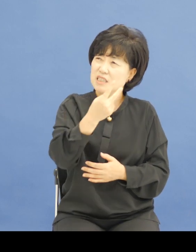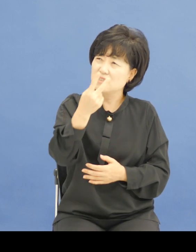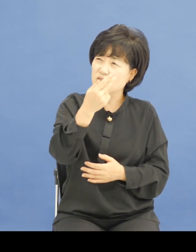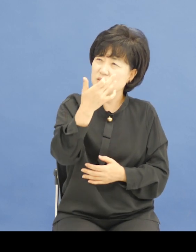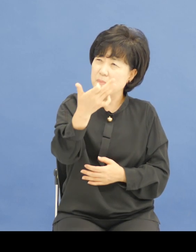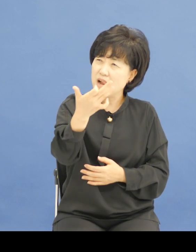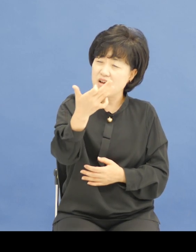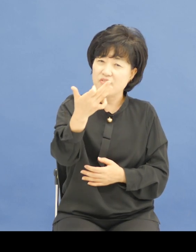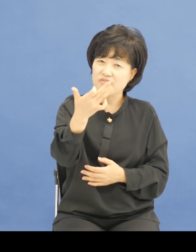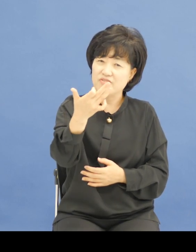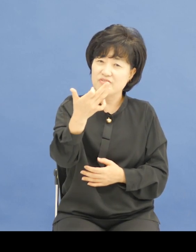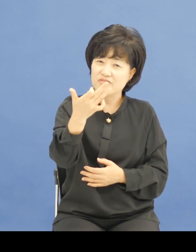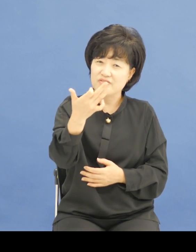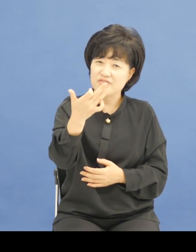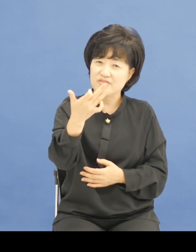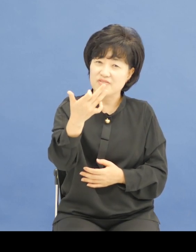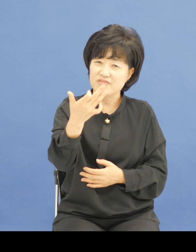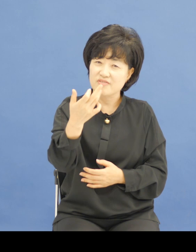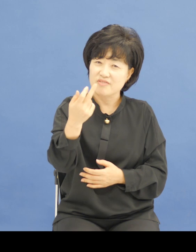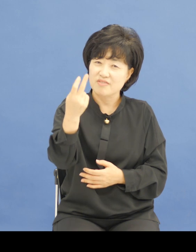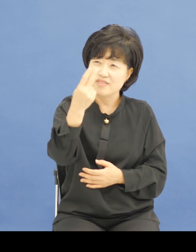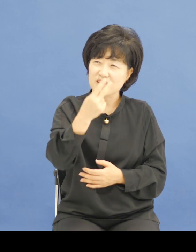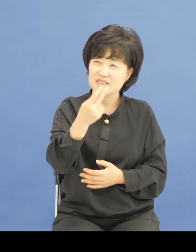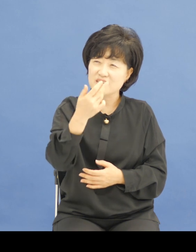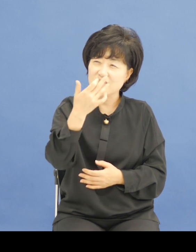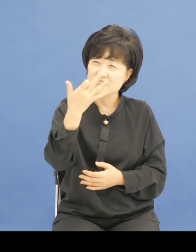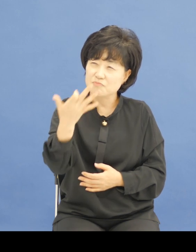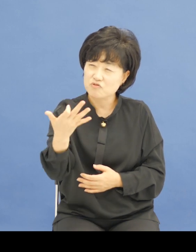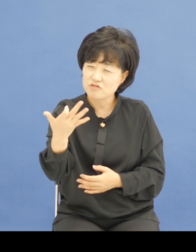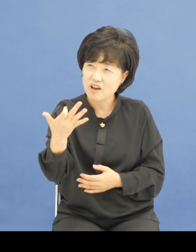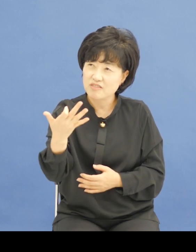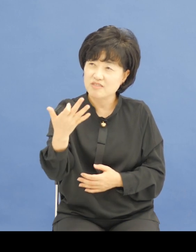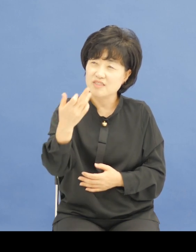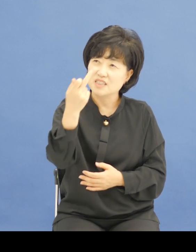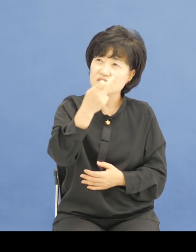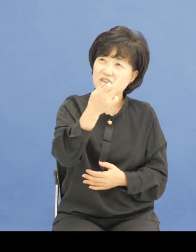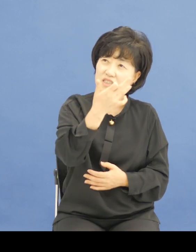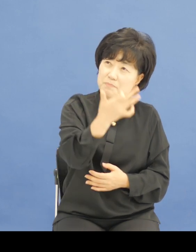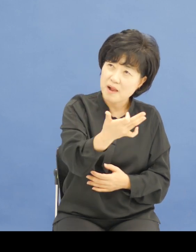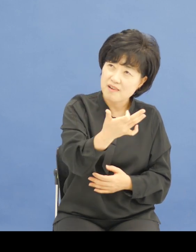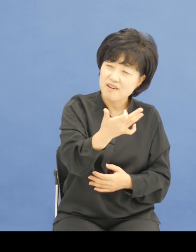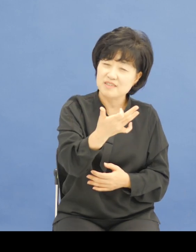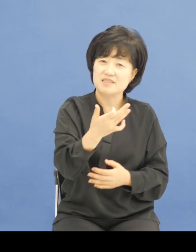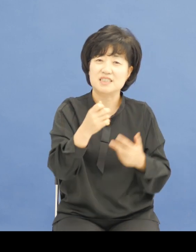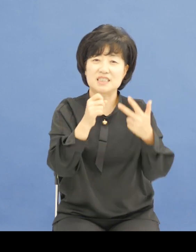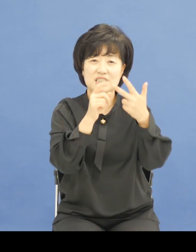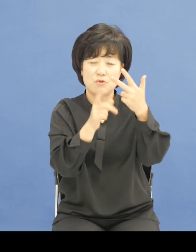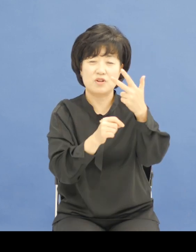2018년인가 봐요. 네. 2018년인지 2019년 7월에